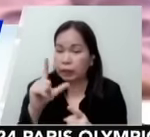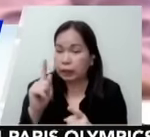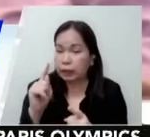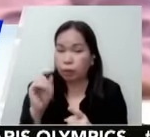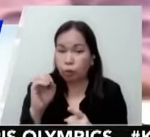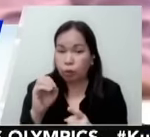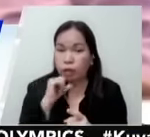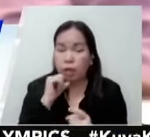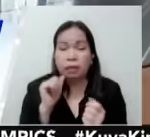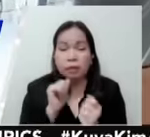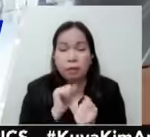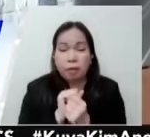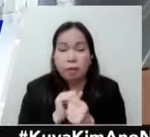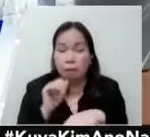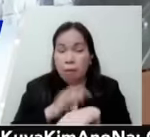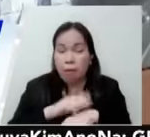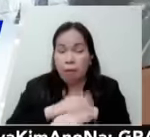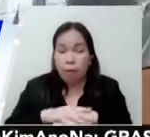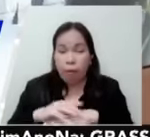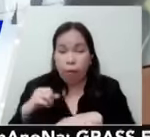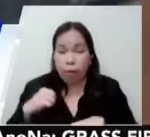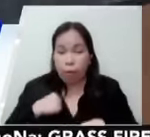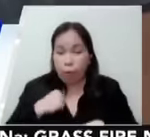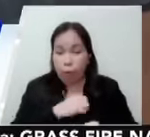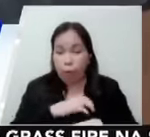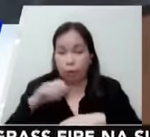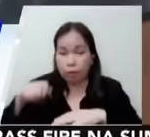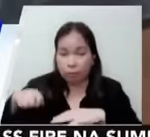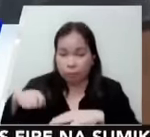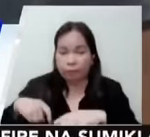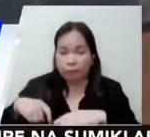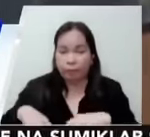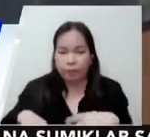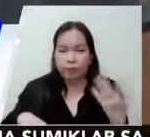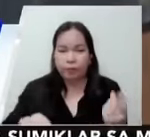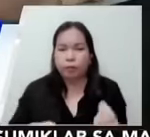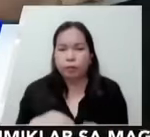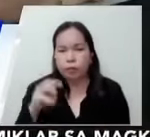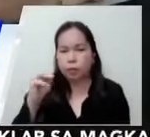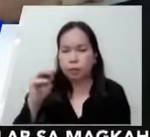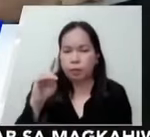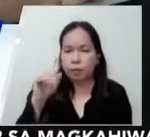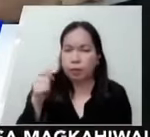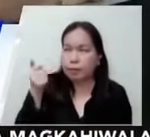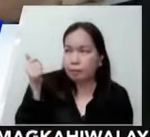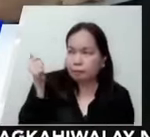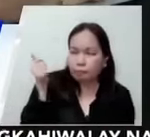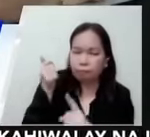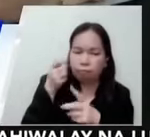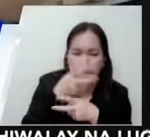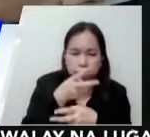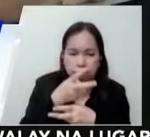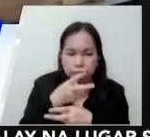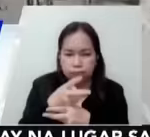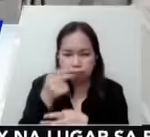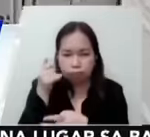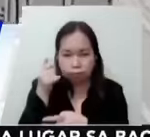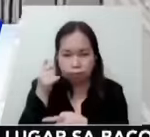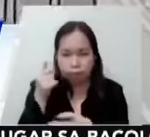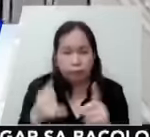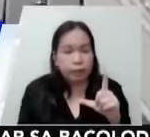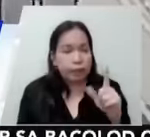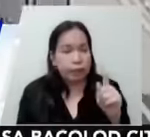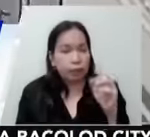pinagbawalan ng Korte Suprema. Kaya MMDA na lang ang magmo-monitor sa CCTV at LTO ang magpaparusa.